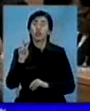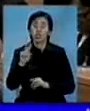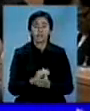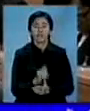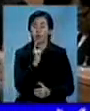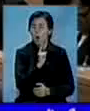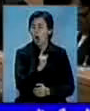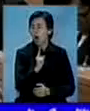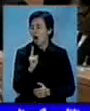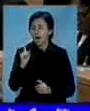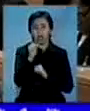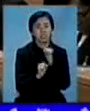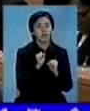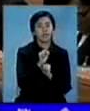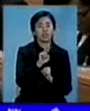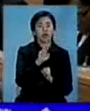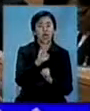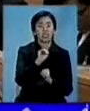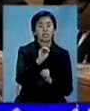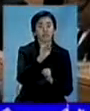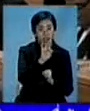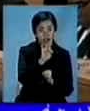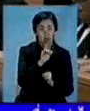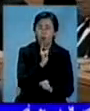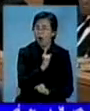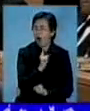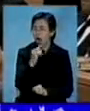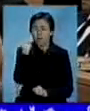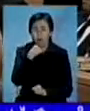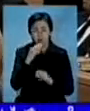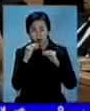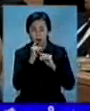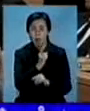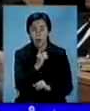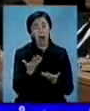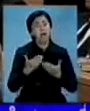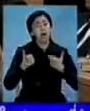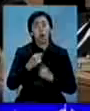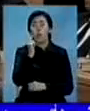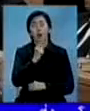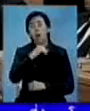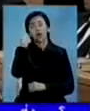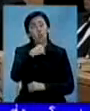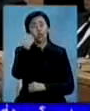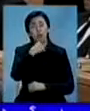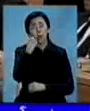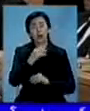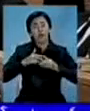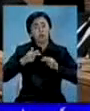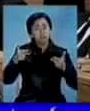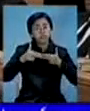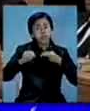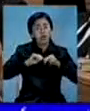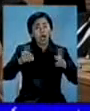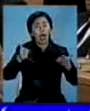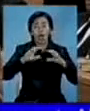าคนมาตั้งแต่ปี2548เวลานี้ก็ยังสุขสบายด่าได้ทุกวันรัฐบาลใช้อำนาจอะไร